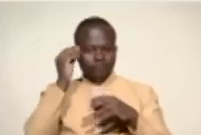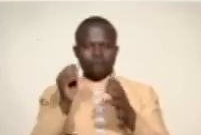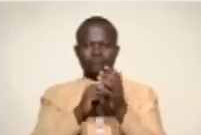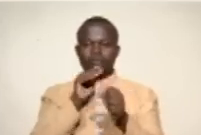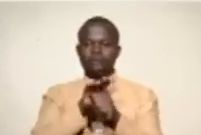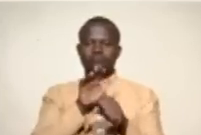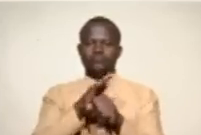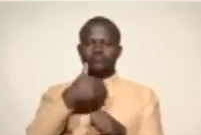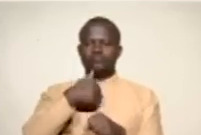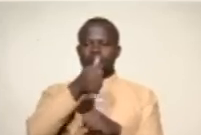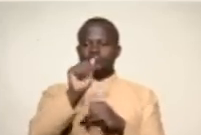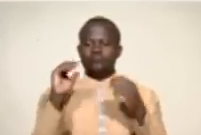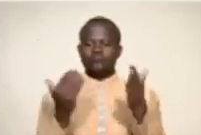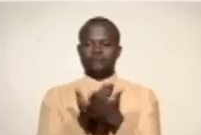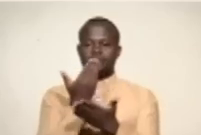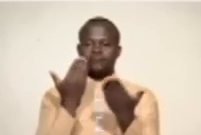cyane n'abafite utwo dushya